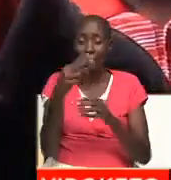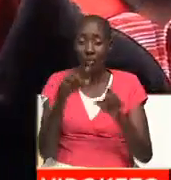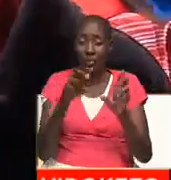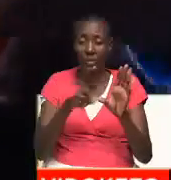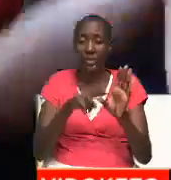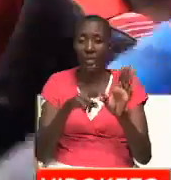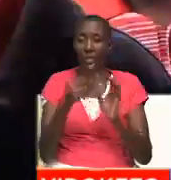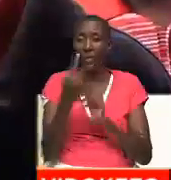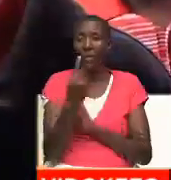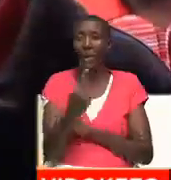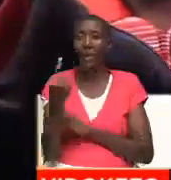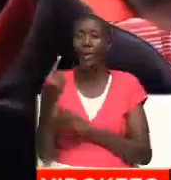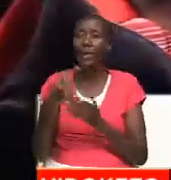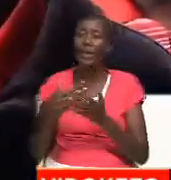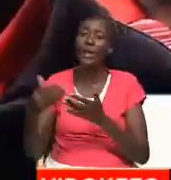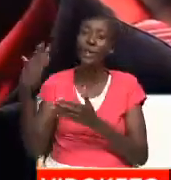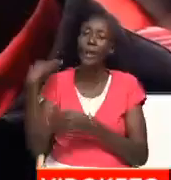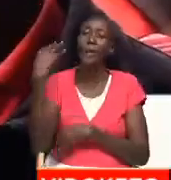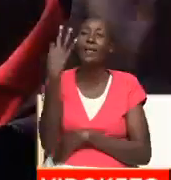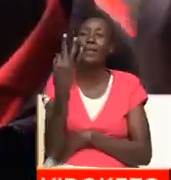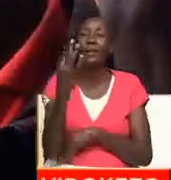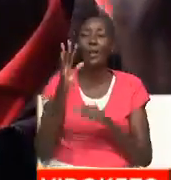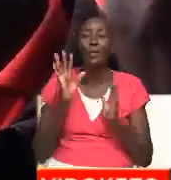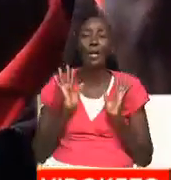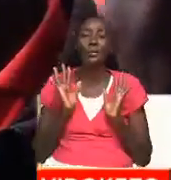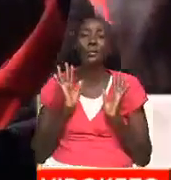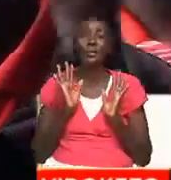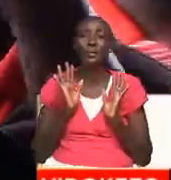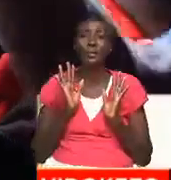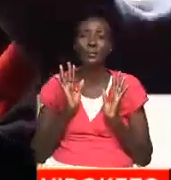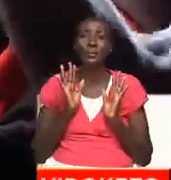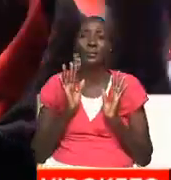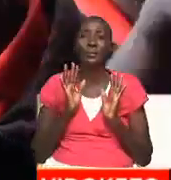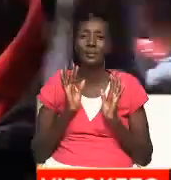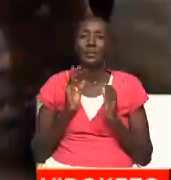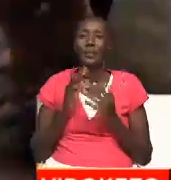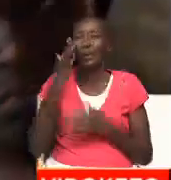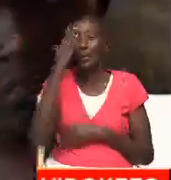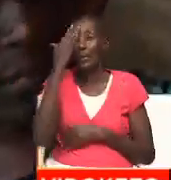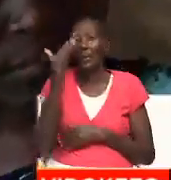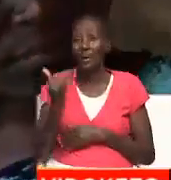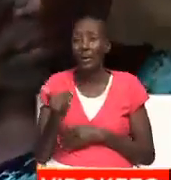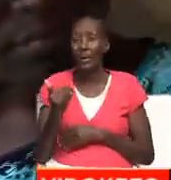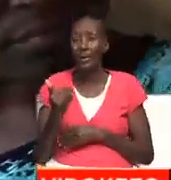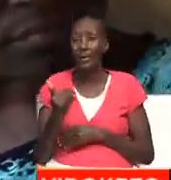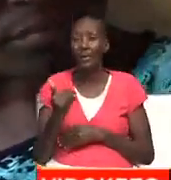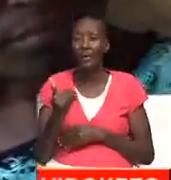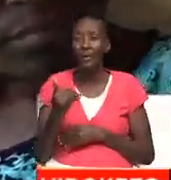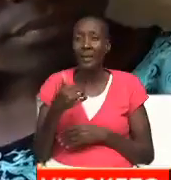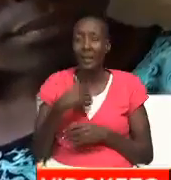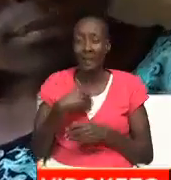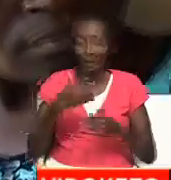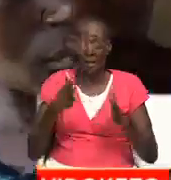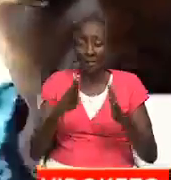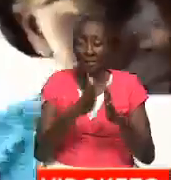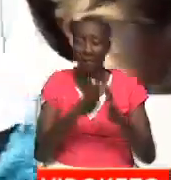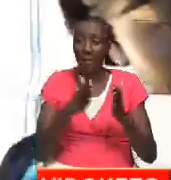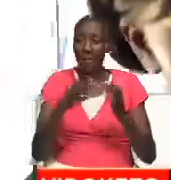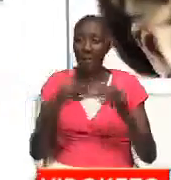nyuma kabisa inabeba watatu. Yeah. Hapa nyuma kabisa inabeba watatu, manake imepeana ile allowance.